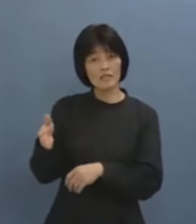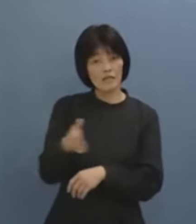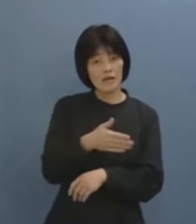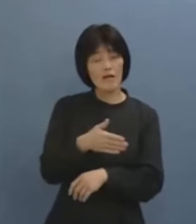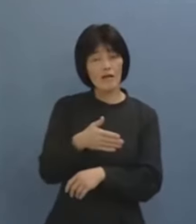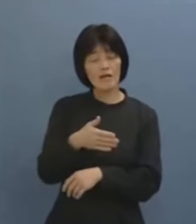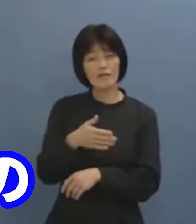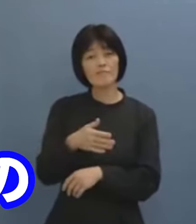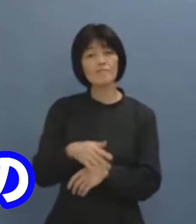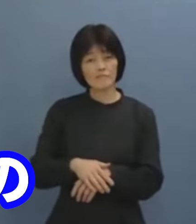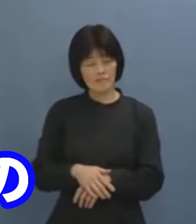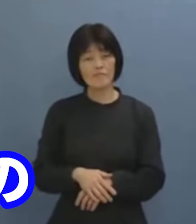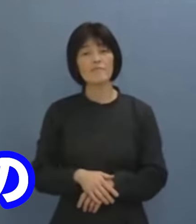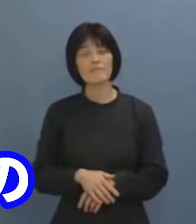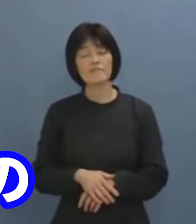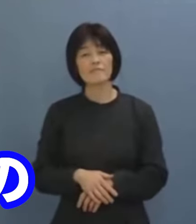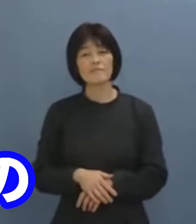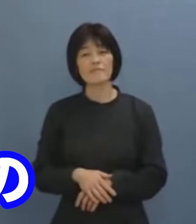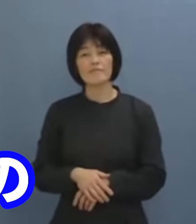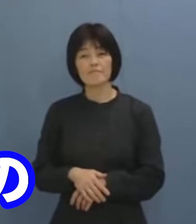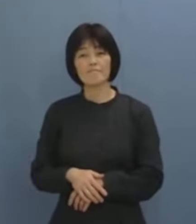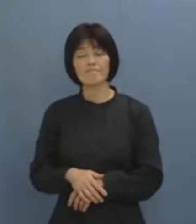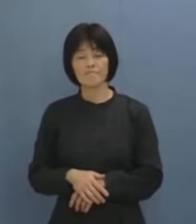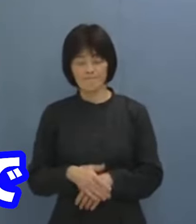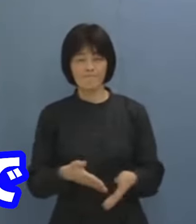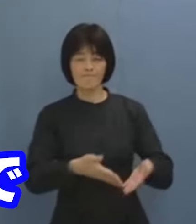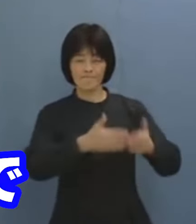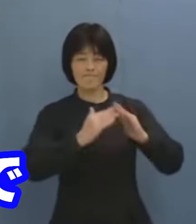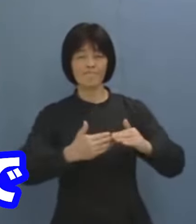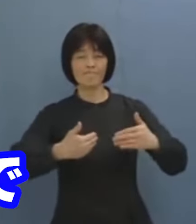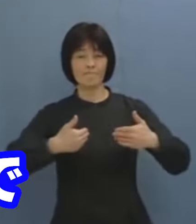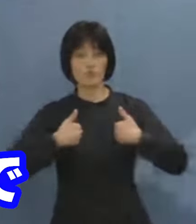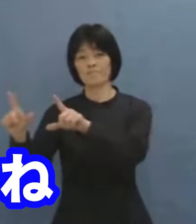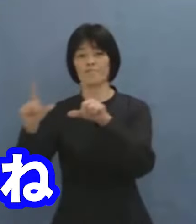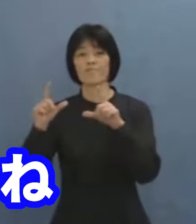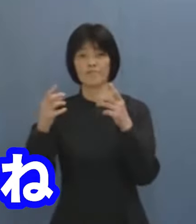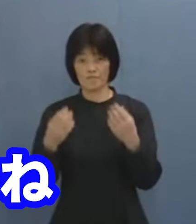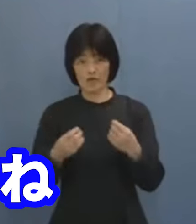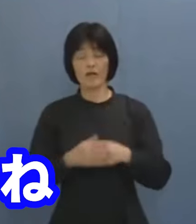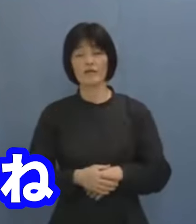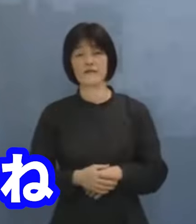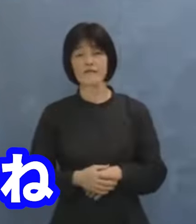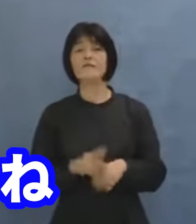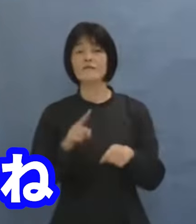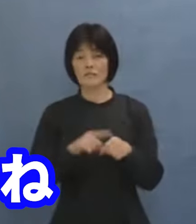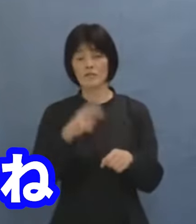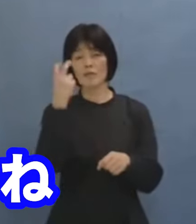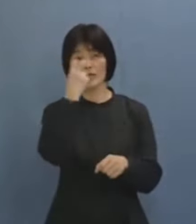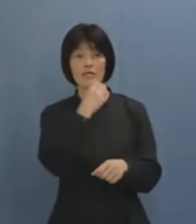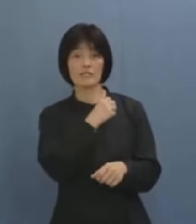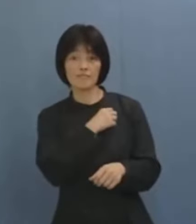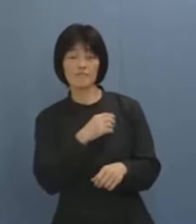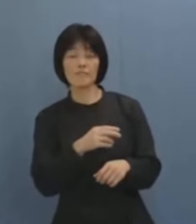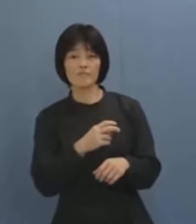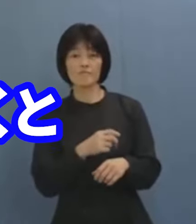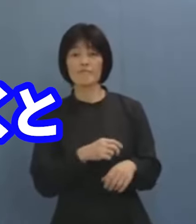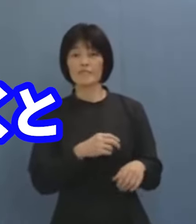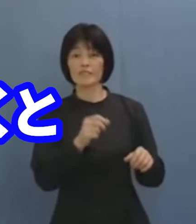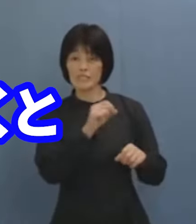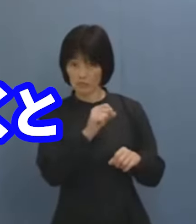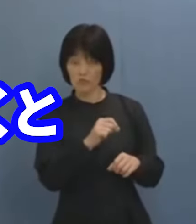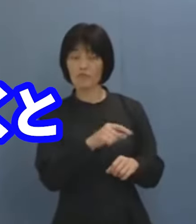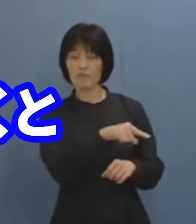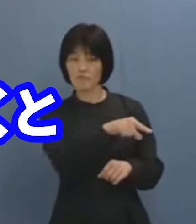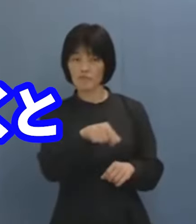要望というか、まあ、設置すべきということのあれをいただいたので、監査院事務局ですかねの方で委